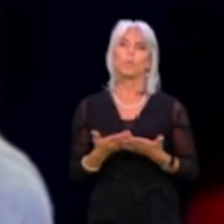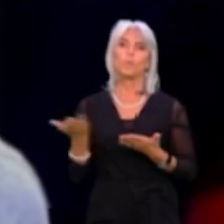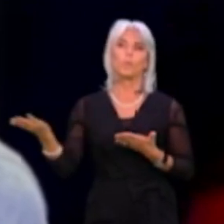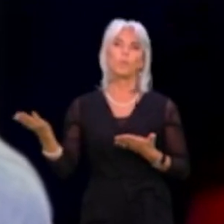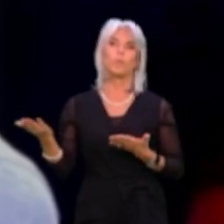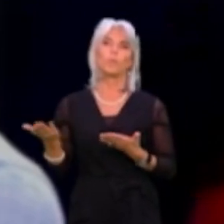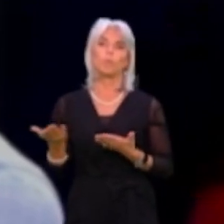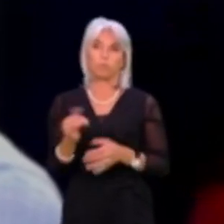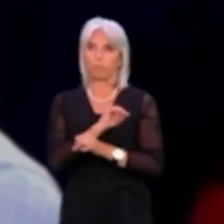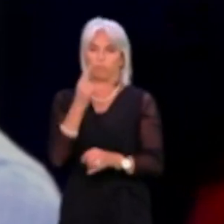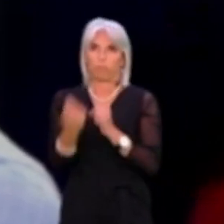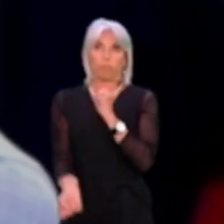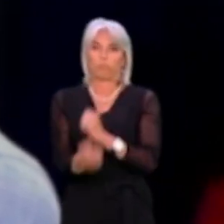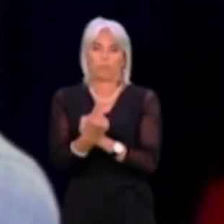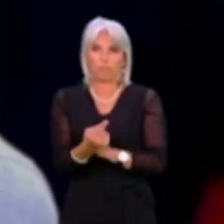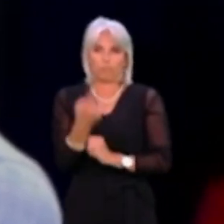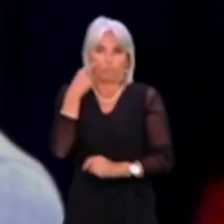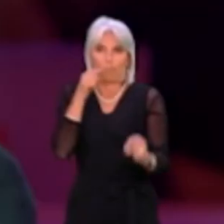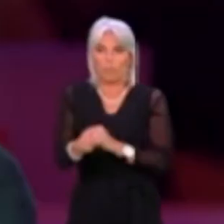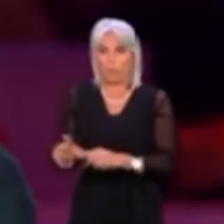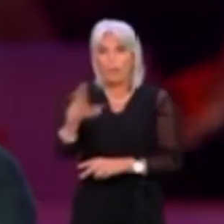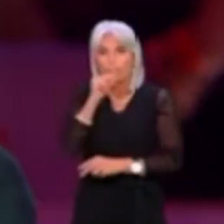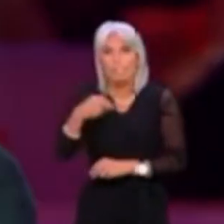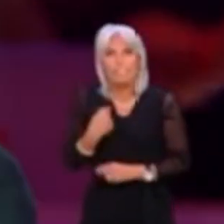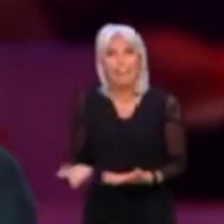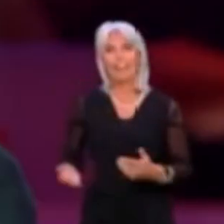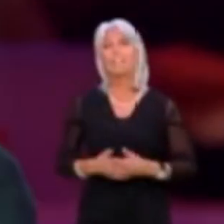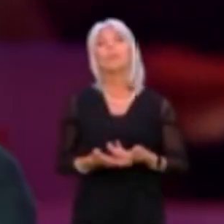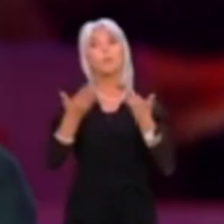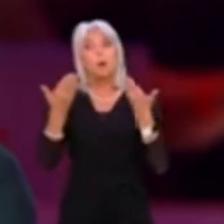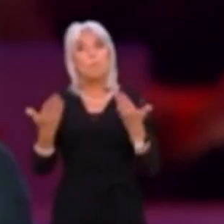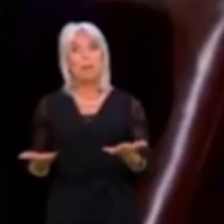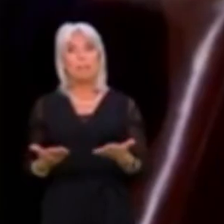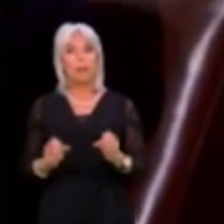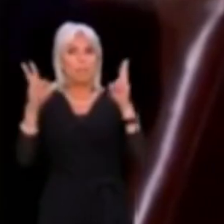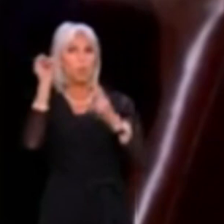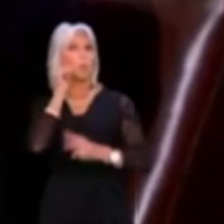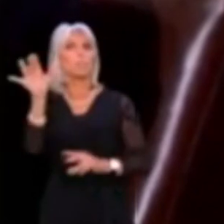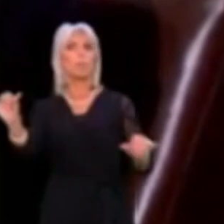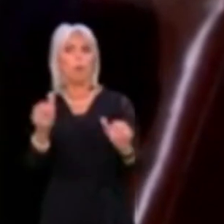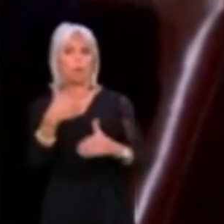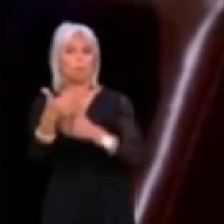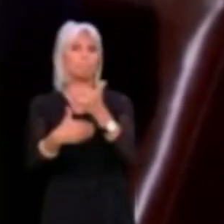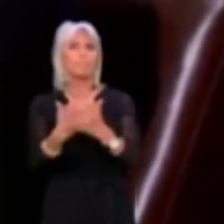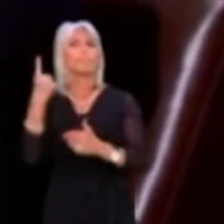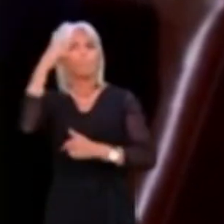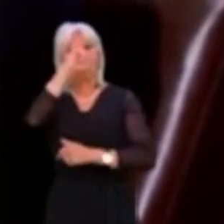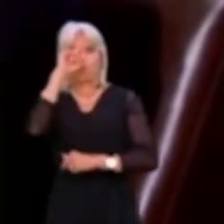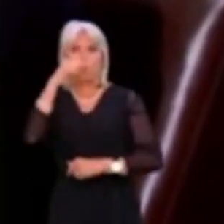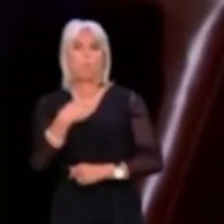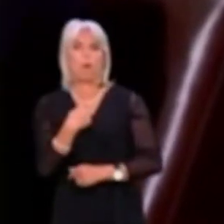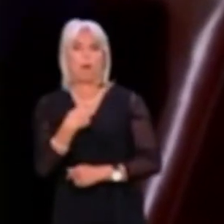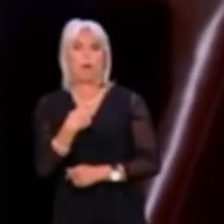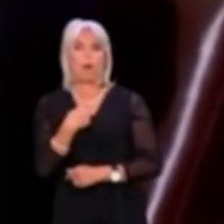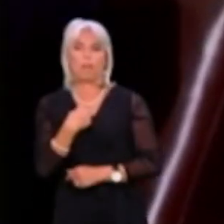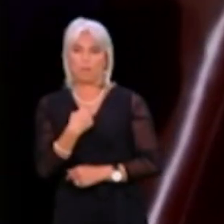un peu inédite. Je ne m'attendais pas du tout à ce qu'une personne me dise ça. Mais voilà, au quotidien, les choses qui sont difficiles pour moi, il y en a quand